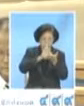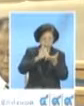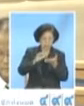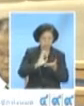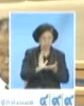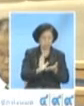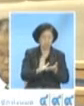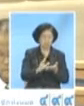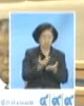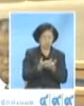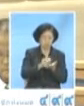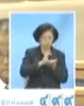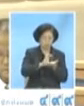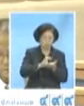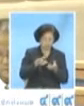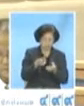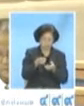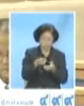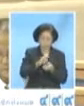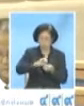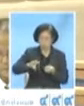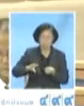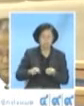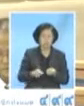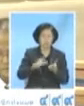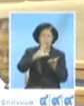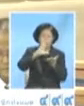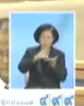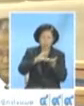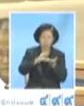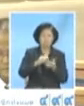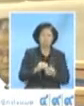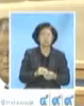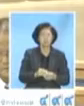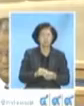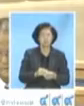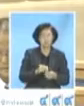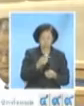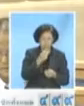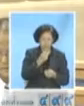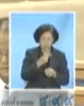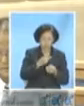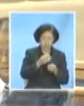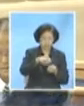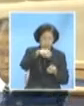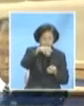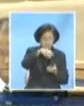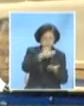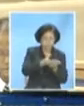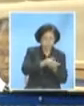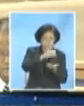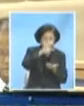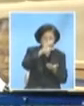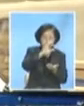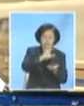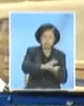ก็ประมาณในหลายส่วนถูกตัดออกได้ซ้ําไปนะครับผมยกตัวอย่างง่ายๆนะครับอย่างแม้ทั้งกองทุนนะครับกอง